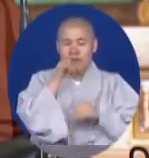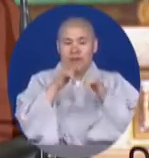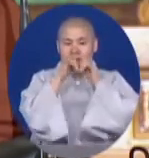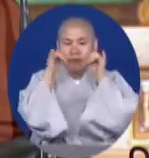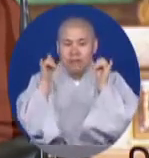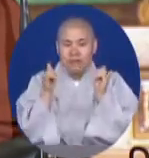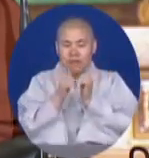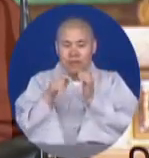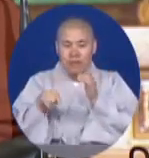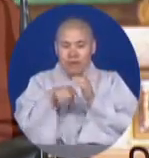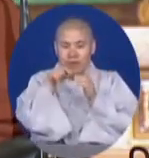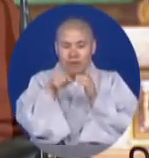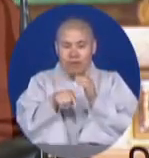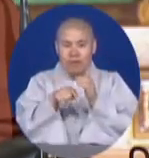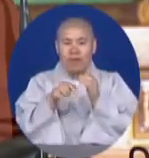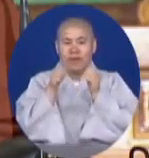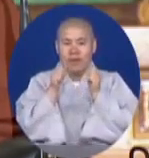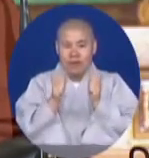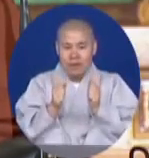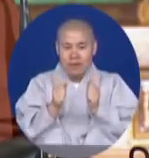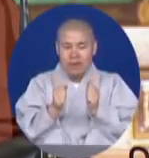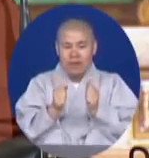중생사회 속에 있다가